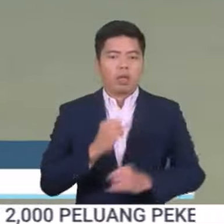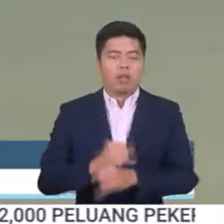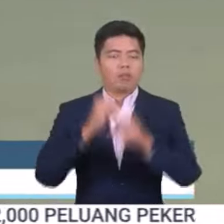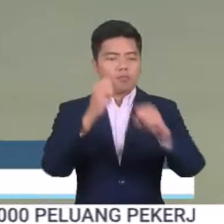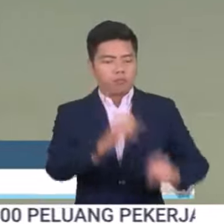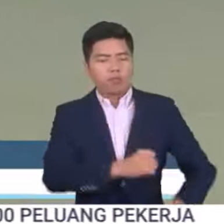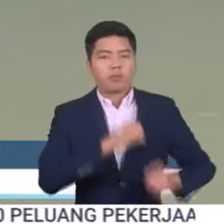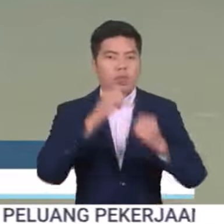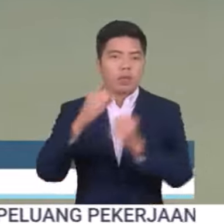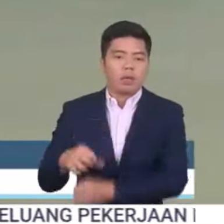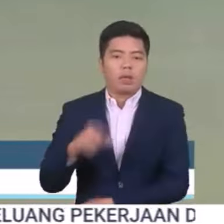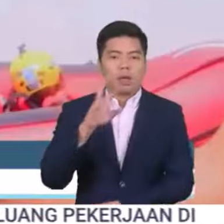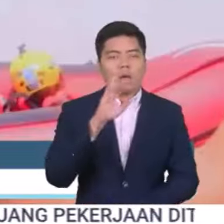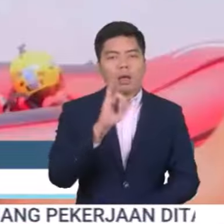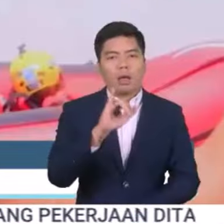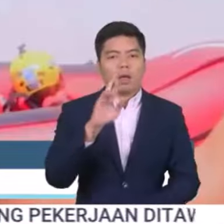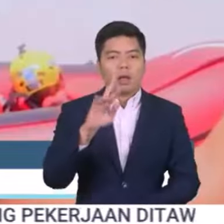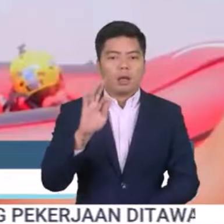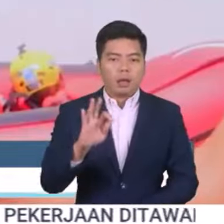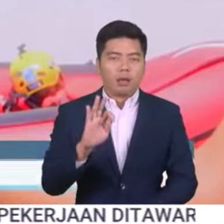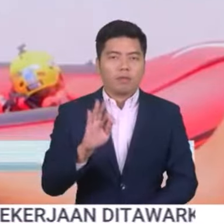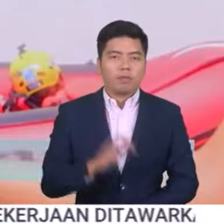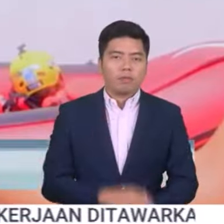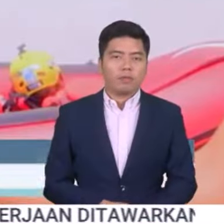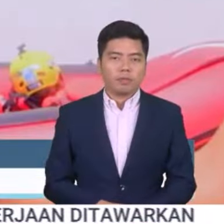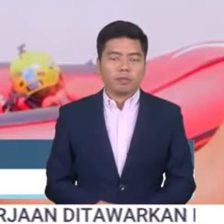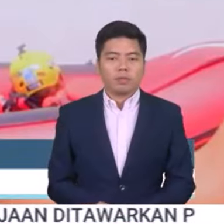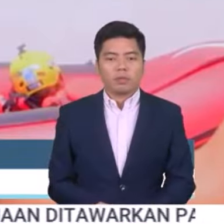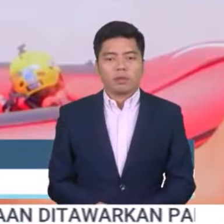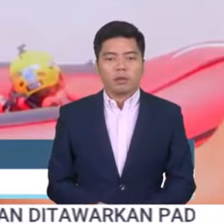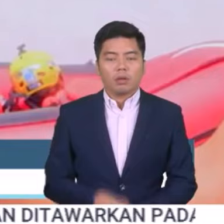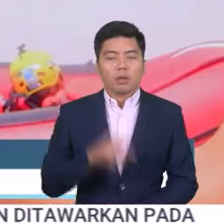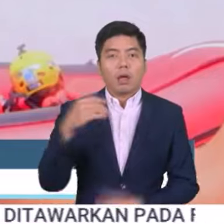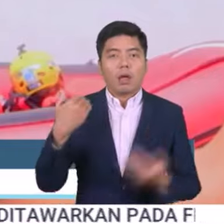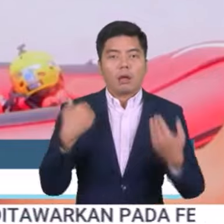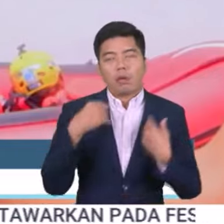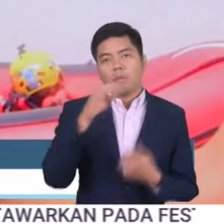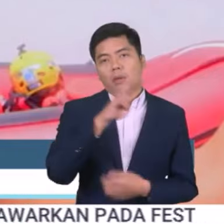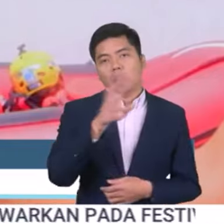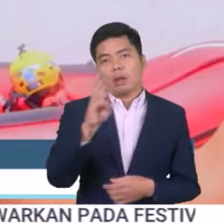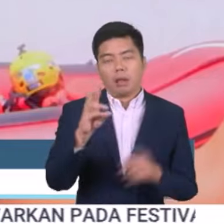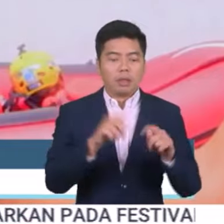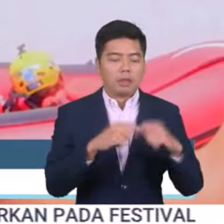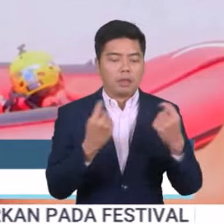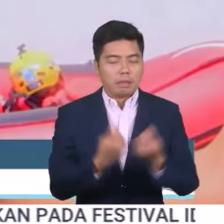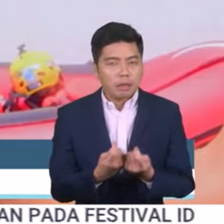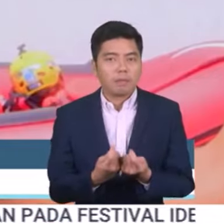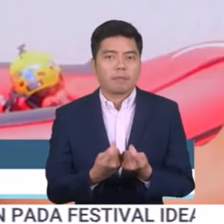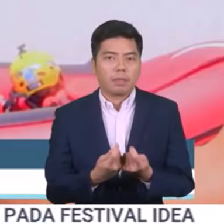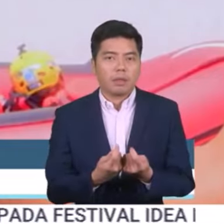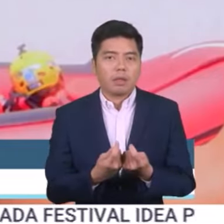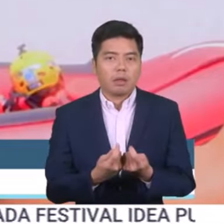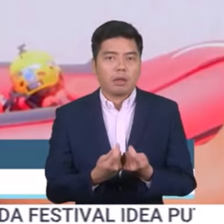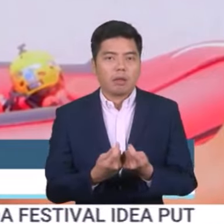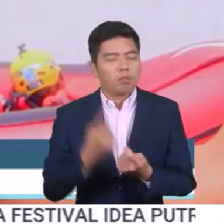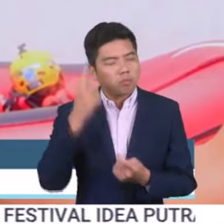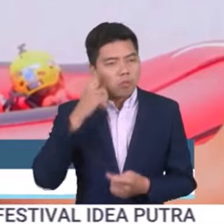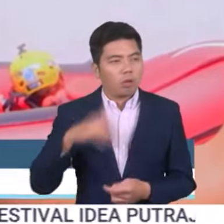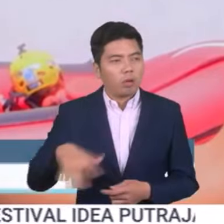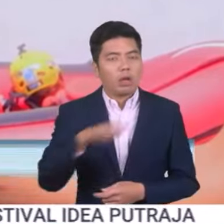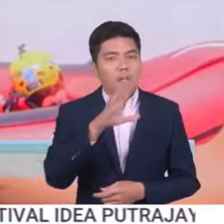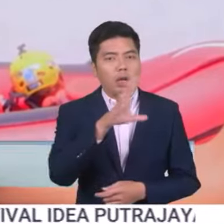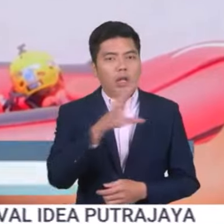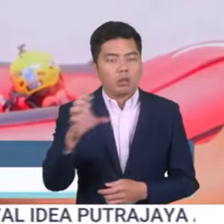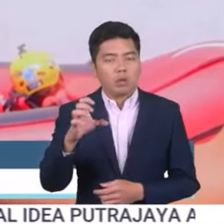Federation IRF. Ianya melibatkan 46 pasukan dan melibatkan hampir 500 atlet